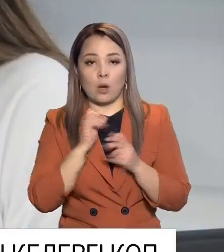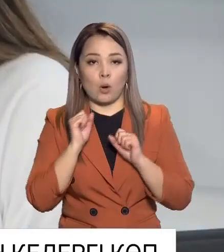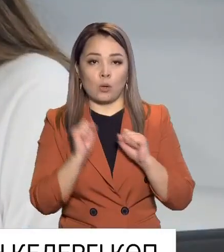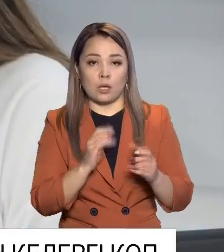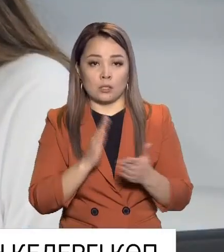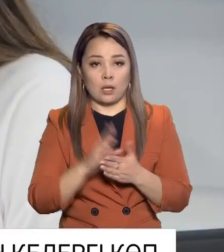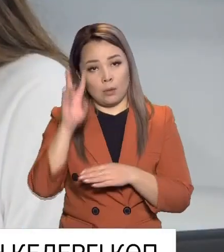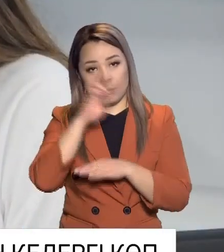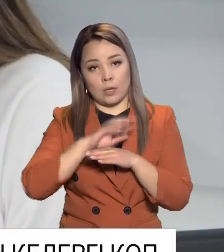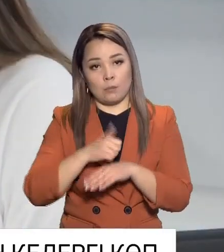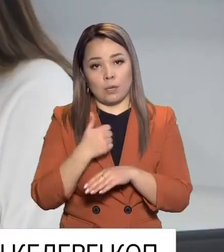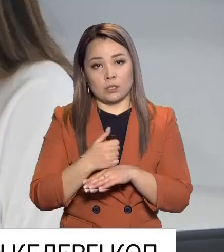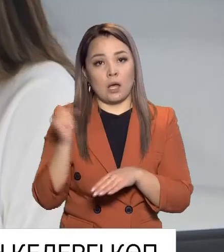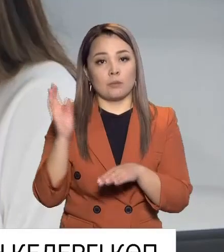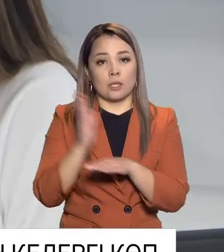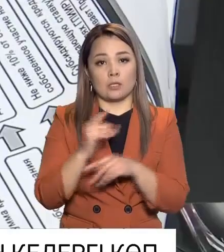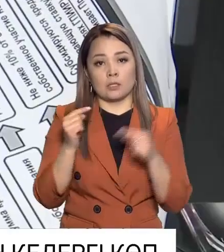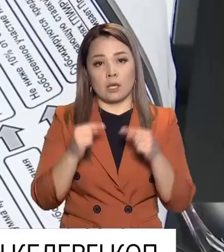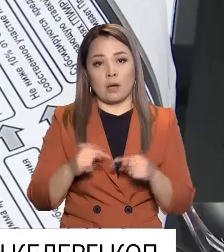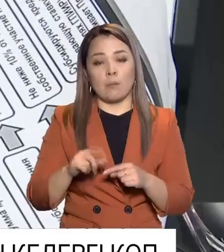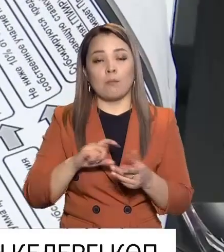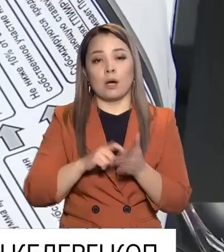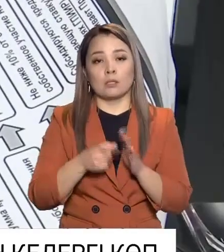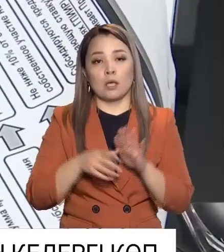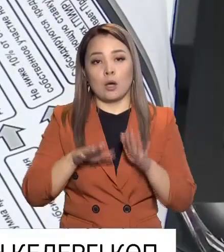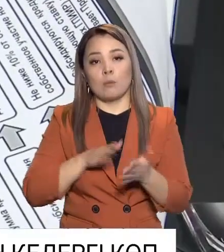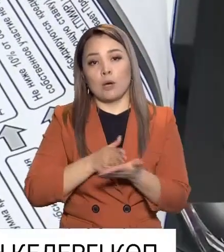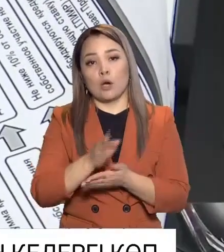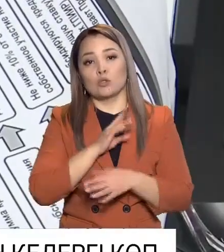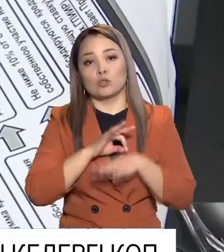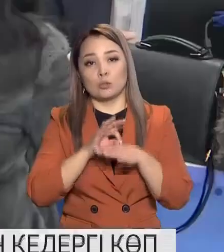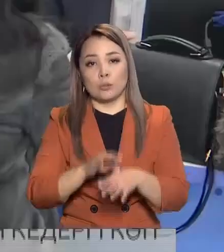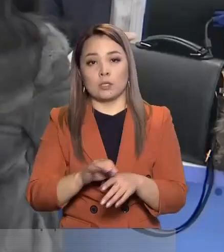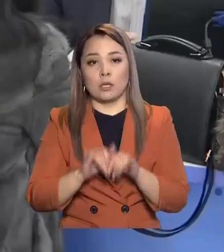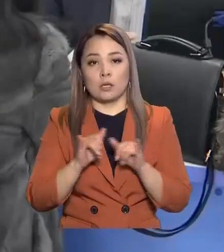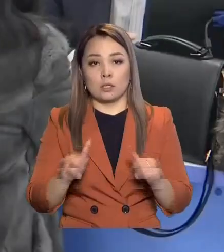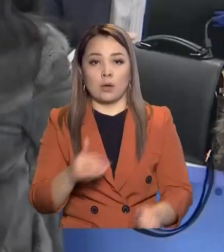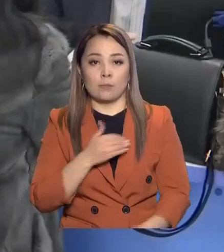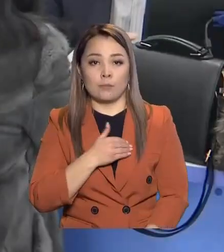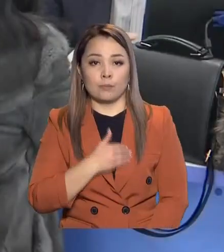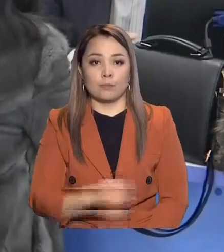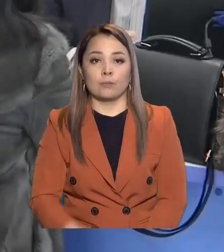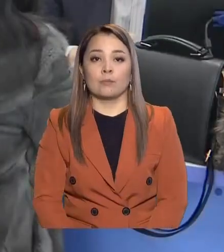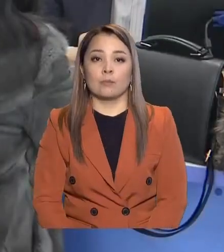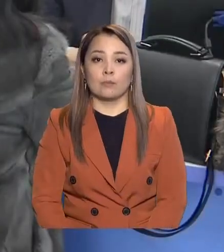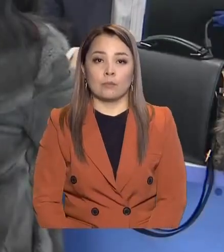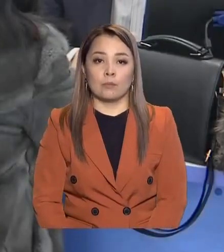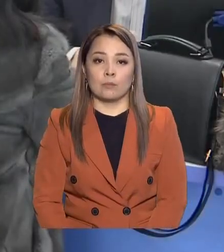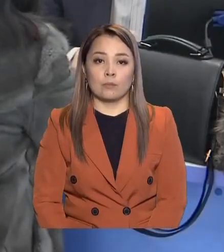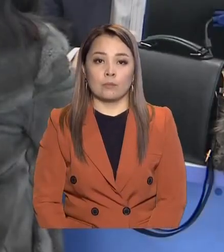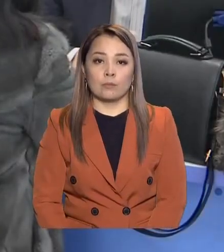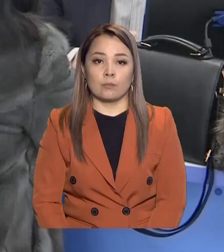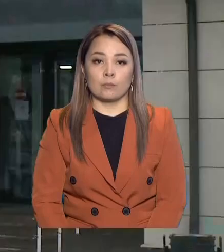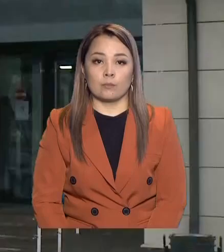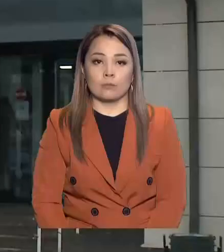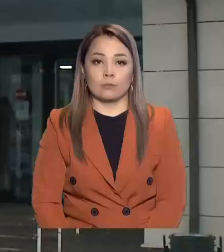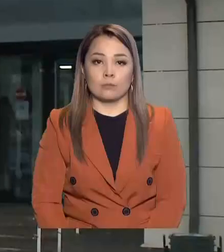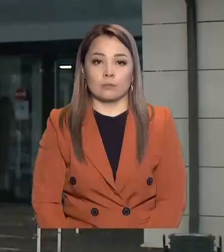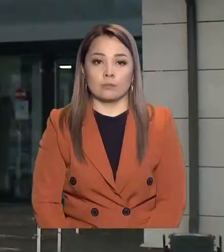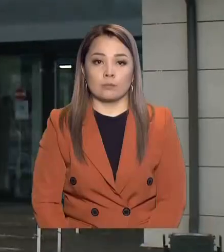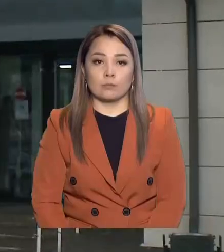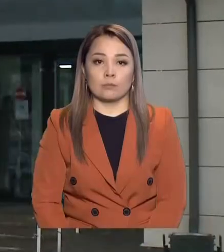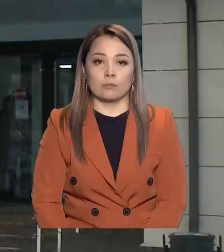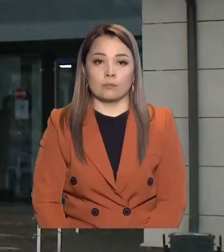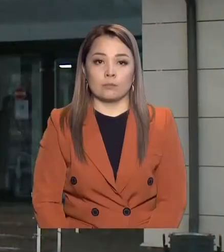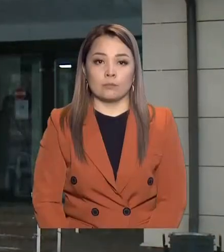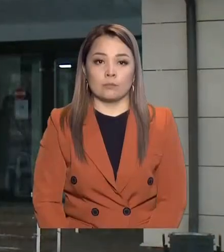қалған. Мемлекет басшысының тапсырмасына сай палата бұл бағытта жұмыстарды күшейте түспек. Руслан Нұрланұлы, Бекзат Сәбитұлы, Қазақстан ұлттық телеарнасы,